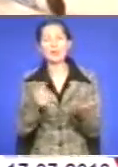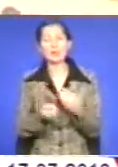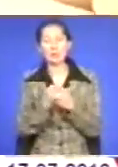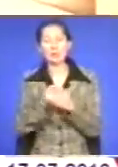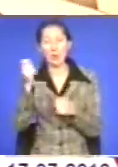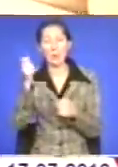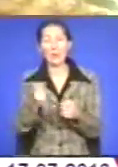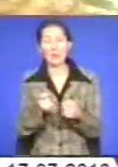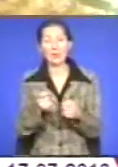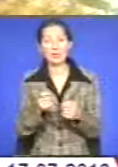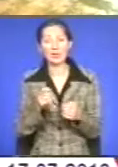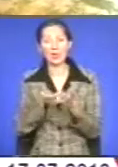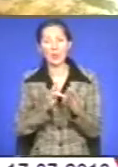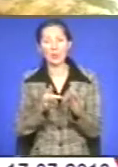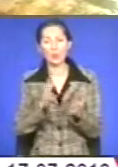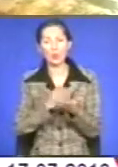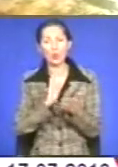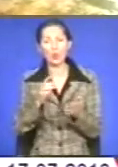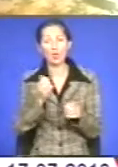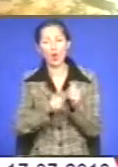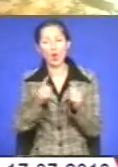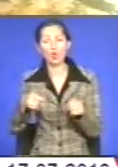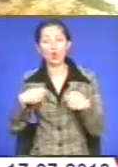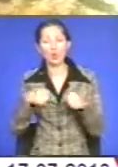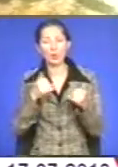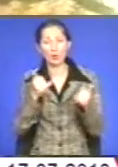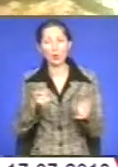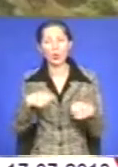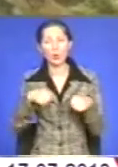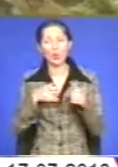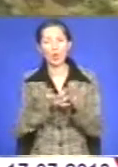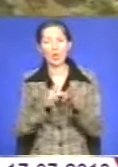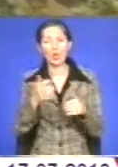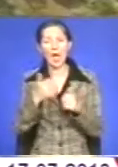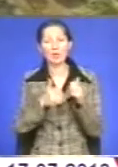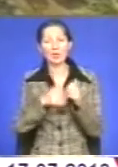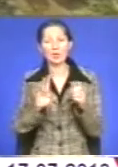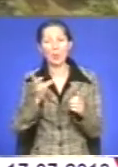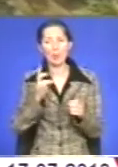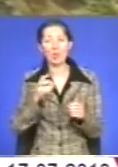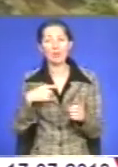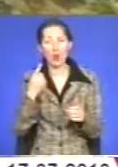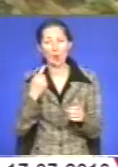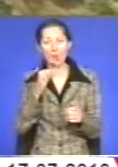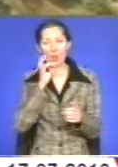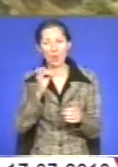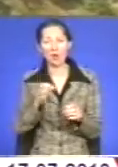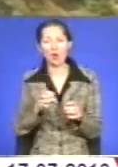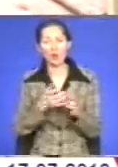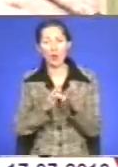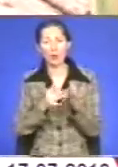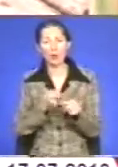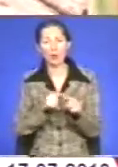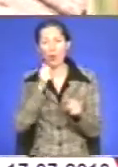продавця. Нині у Тернополі торгують кавунами з Херсонської та Миколаївської областей. кажуть, що баштаних цьогоріч значно менше, ніж